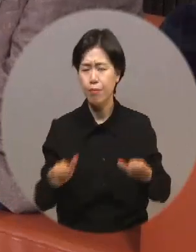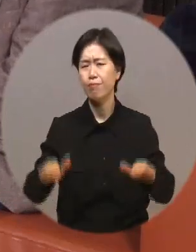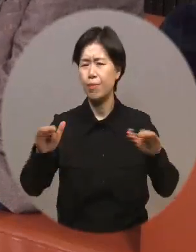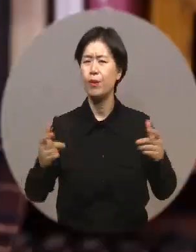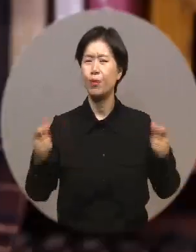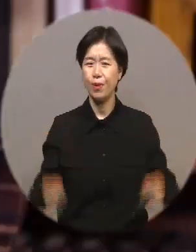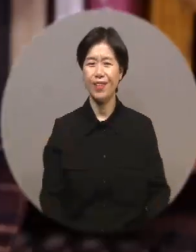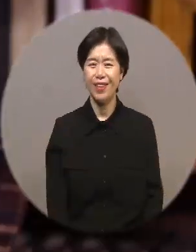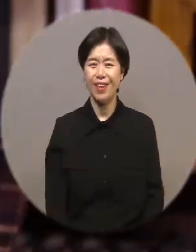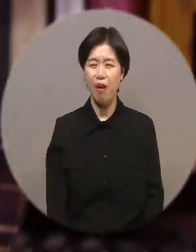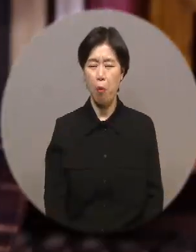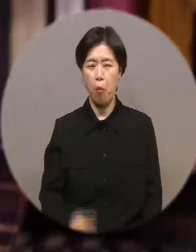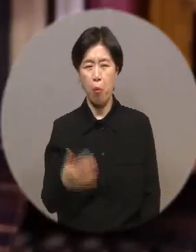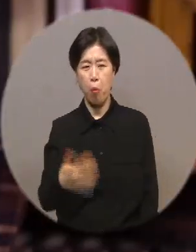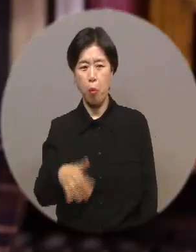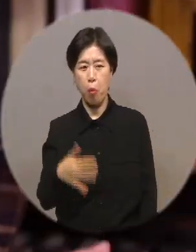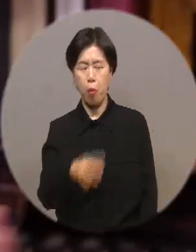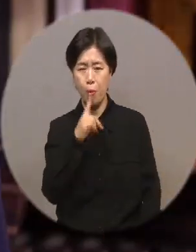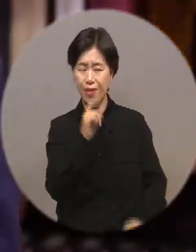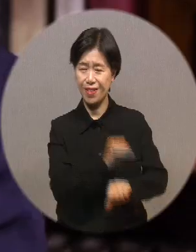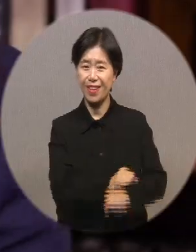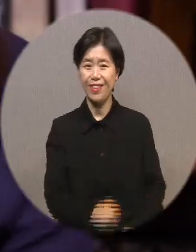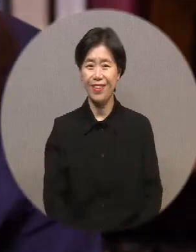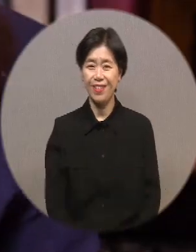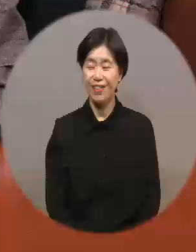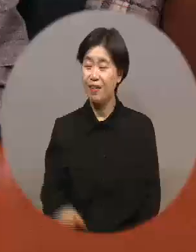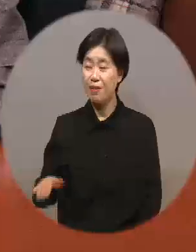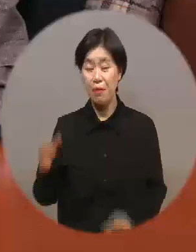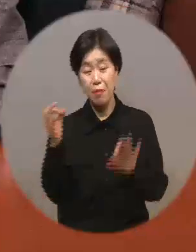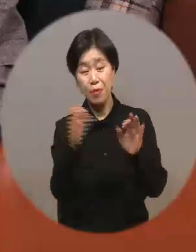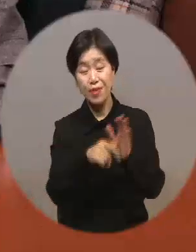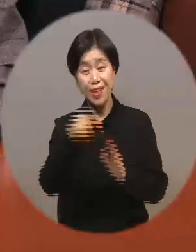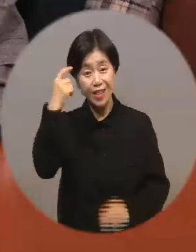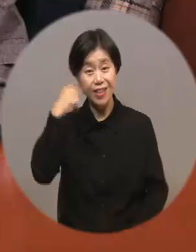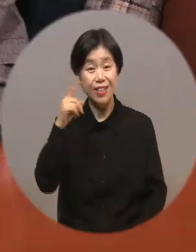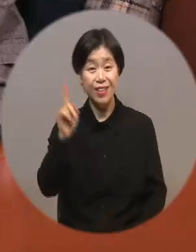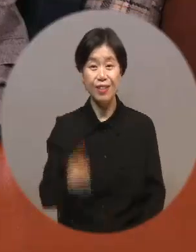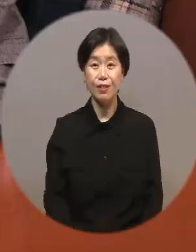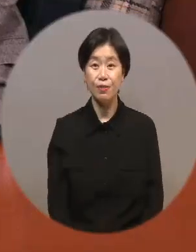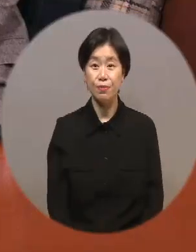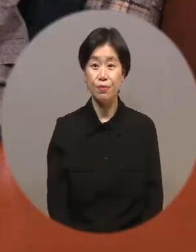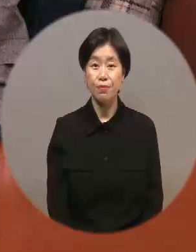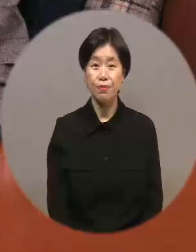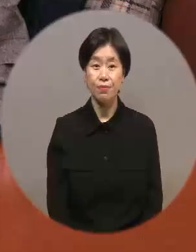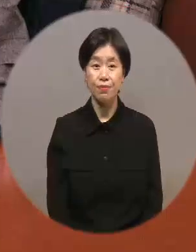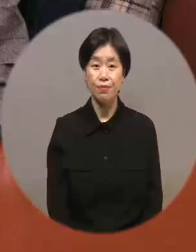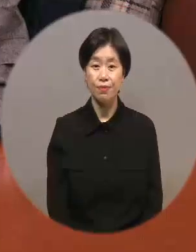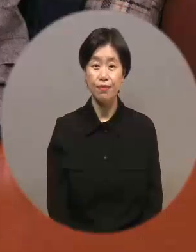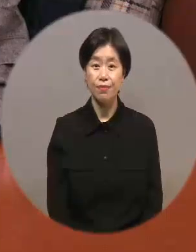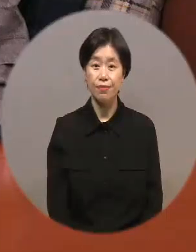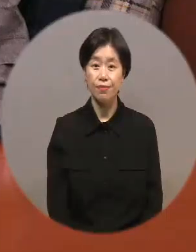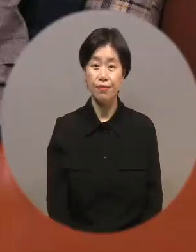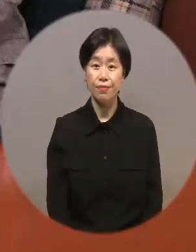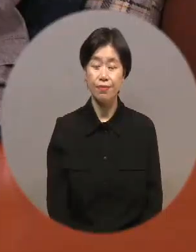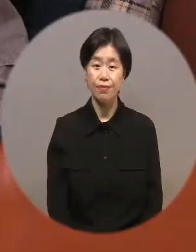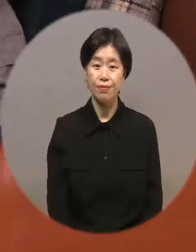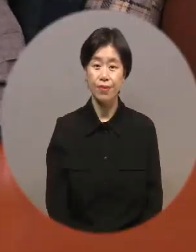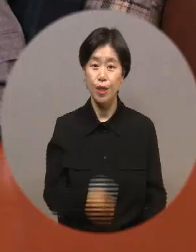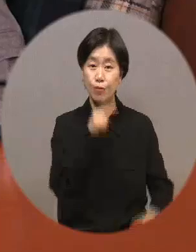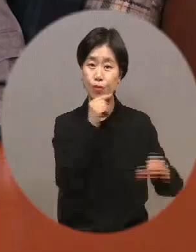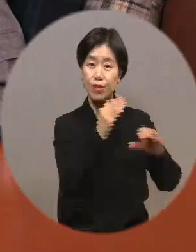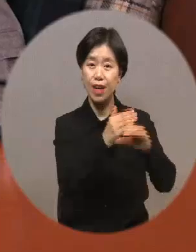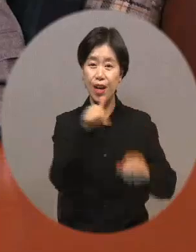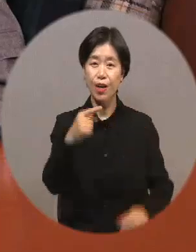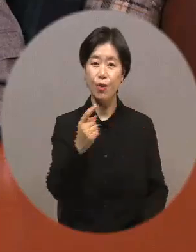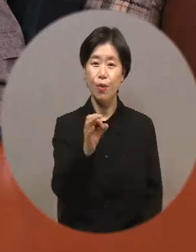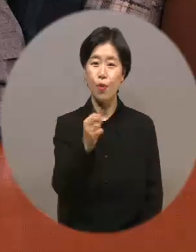있으셔가지고 말이 빨려 들어갑니다. 민희 씨는 함께 보니까 어땠습니까? 지금 북한으로 치면 약간 공화국 영웅. 네,